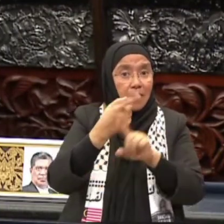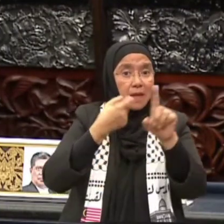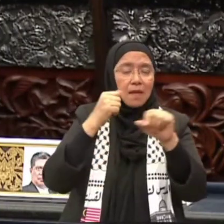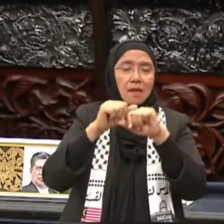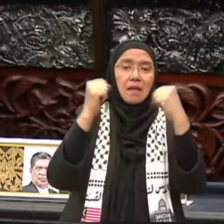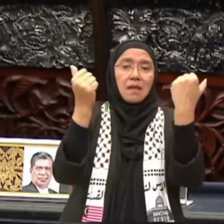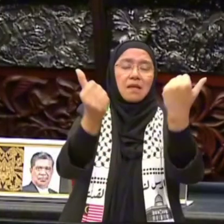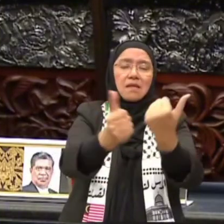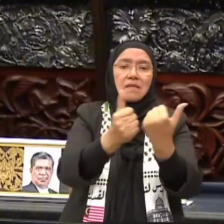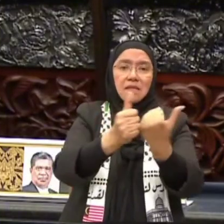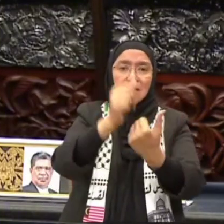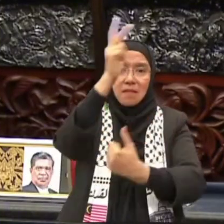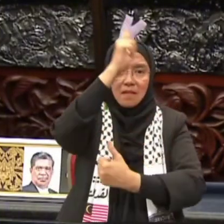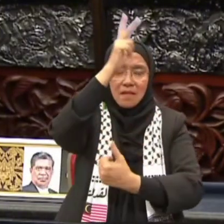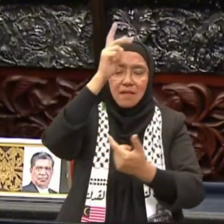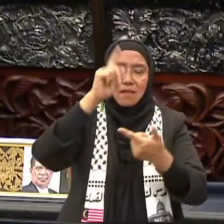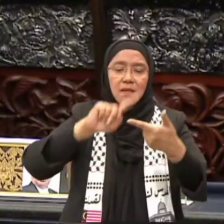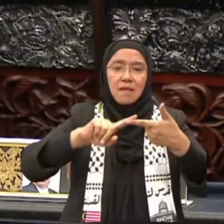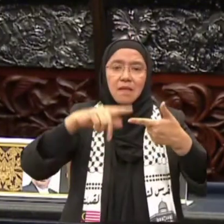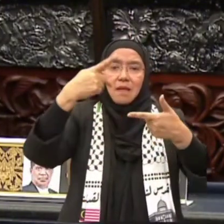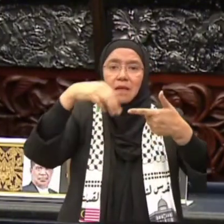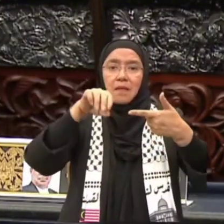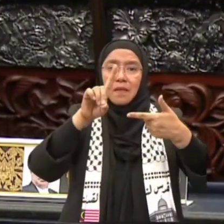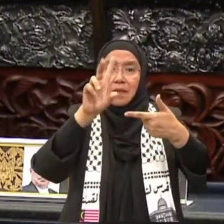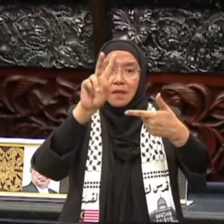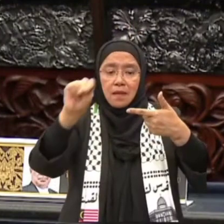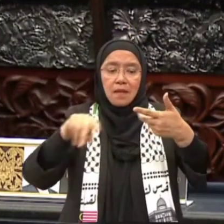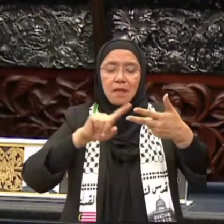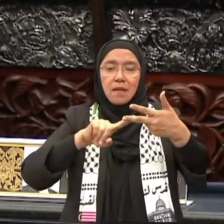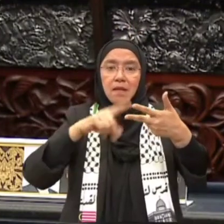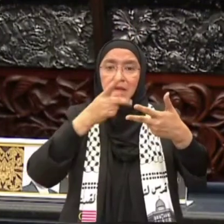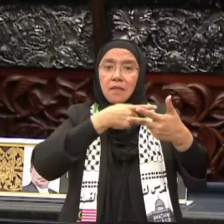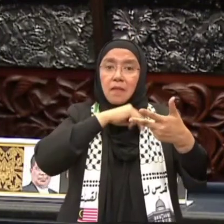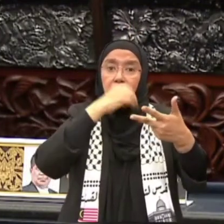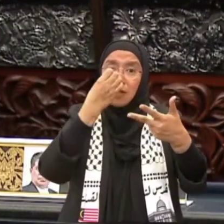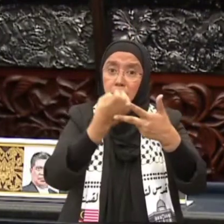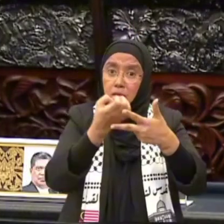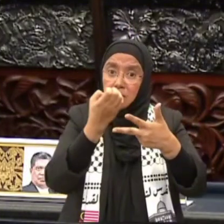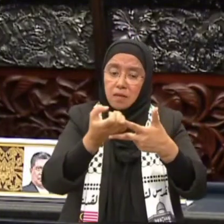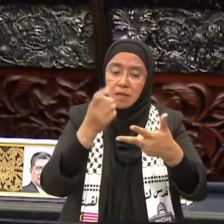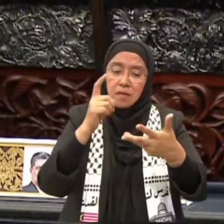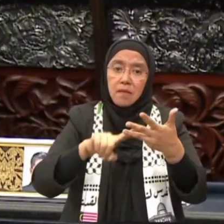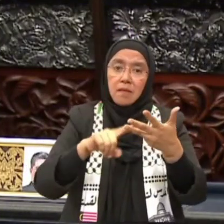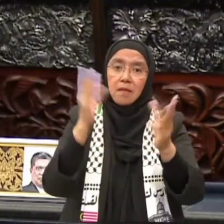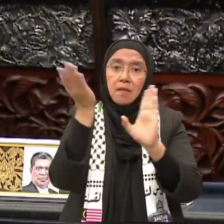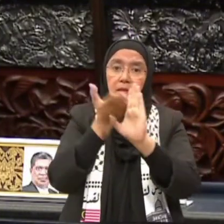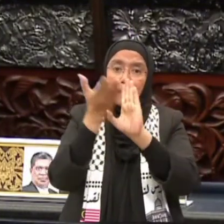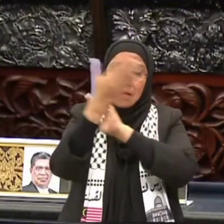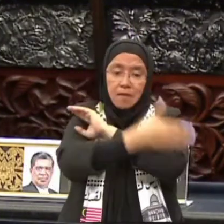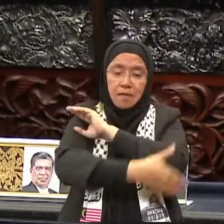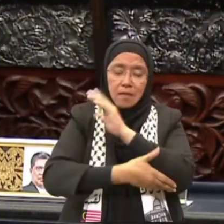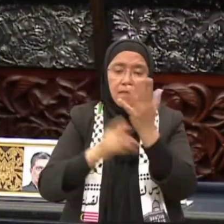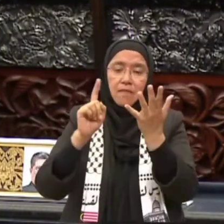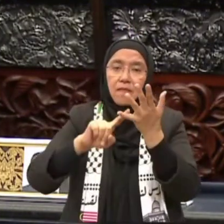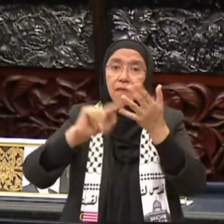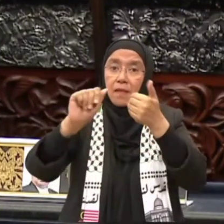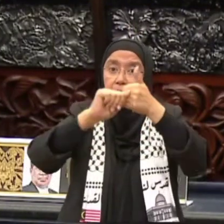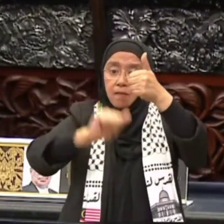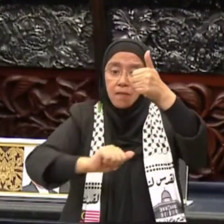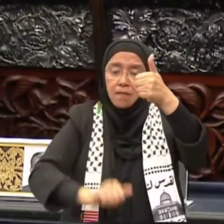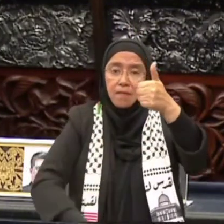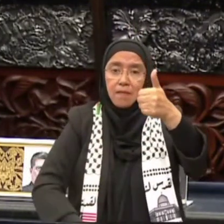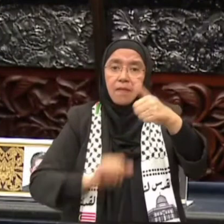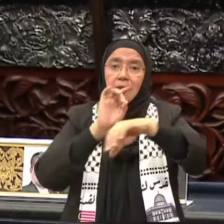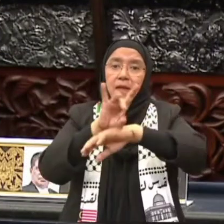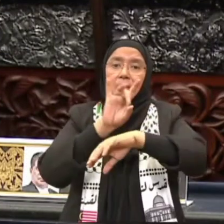Kewangan, KBDN, Kementerian Ekonomi, Bank Negara Malaysia dan Jawatan Kuasa Penasihat Kementerian